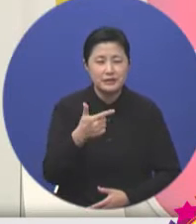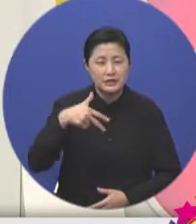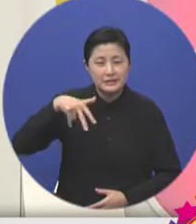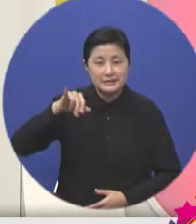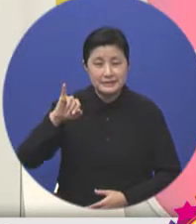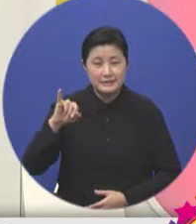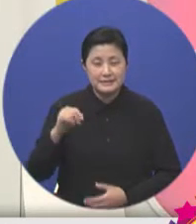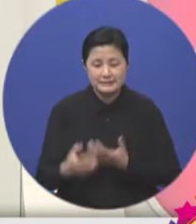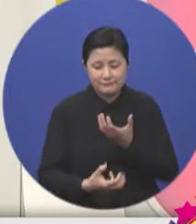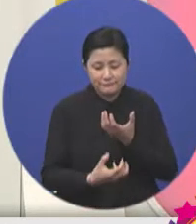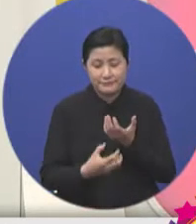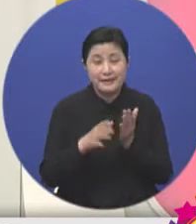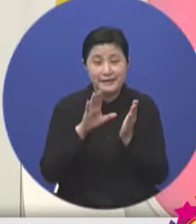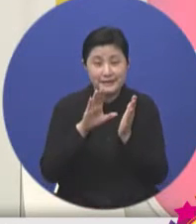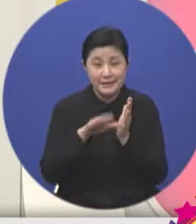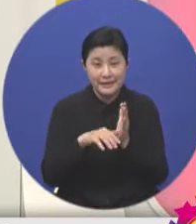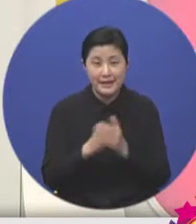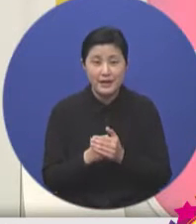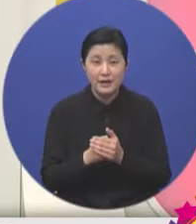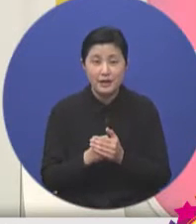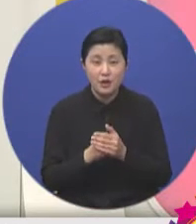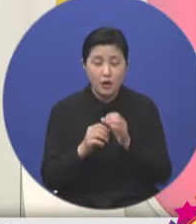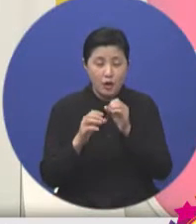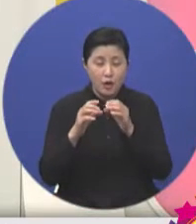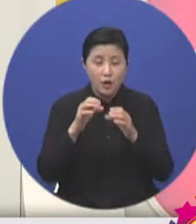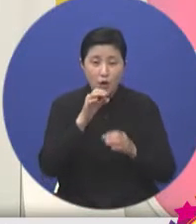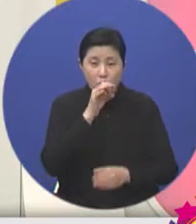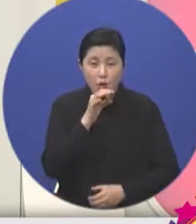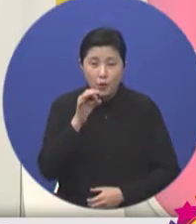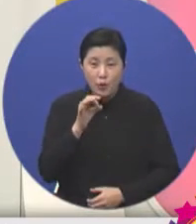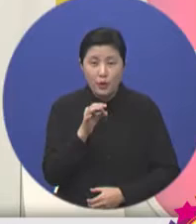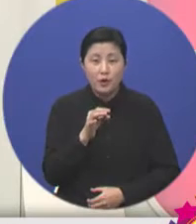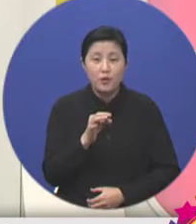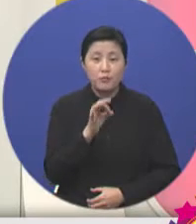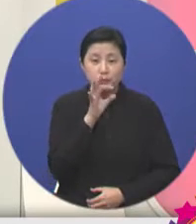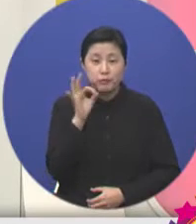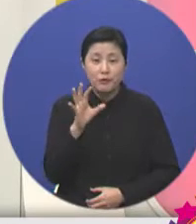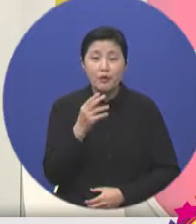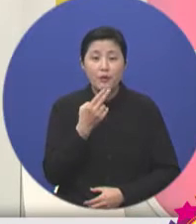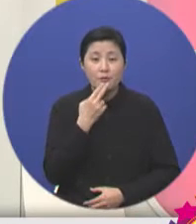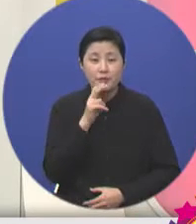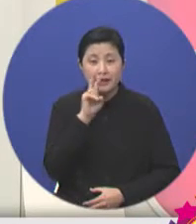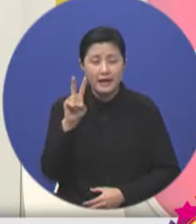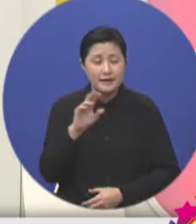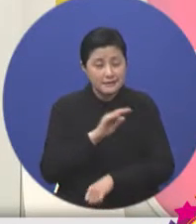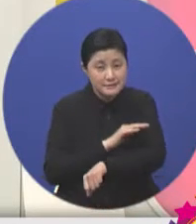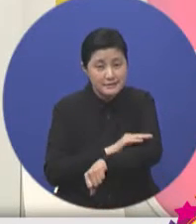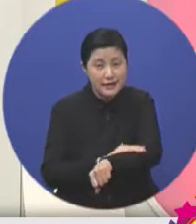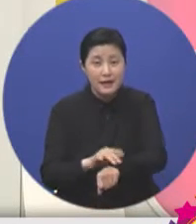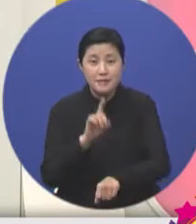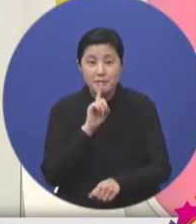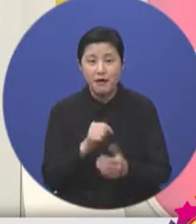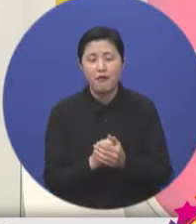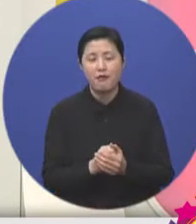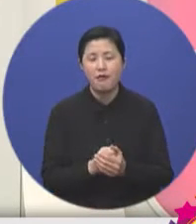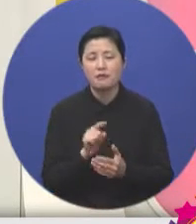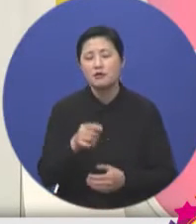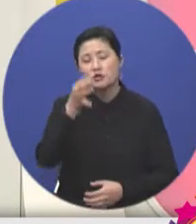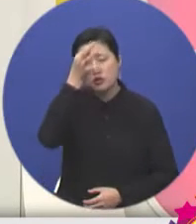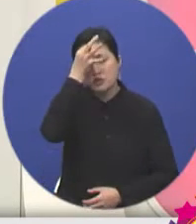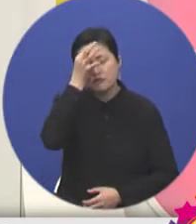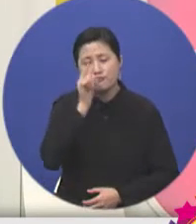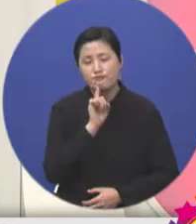선지는 그 삶을 때 네. 그 구멍이 안 나게 삶아야지 잘 삶은 거라며요. 그렇죠. 예, 네. 그게 또